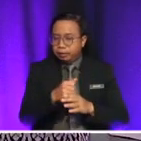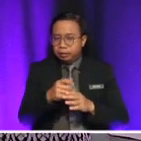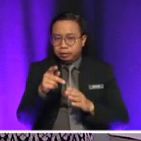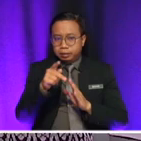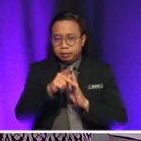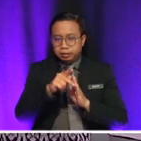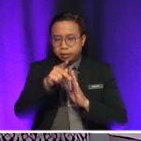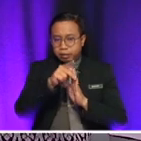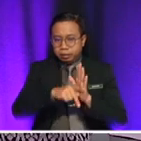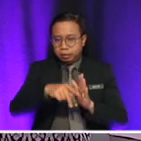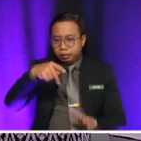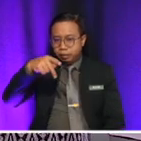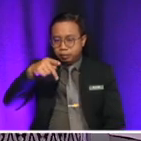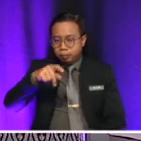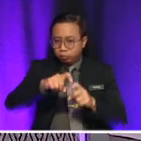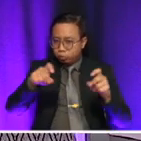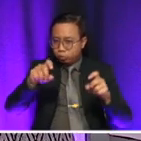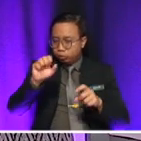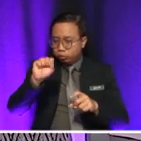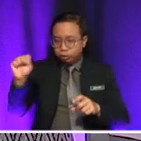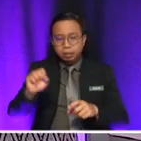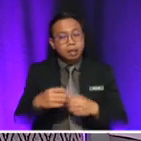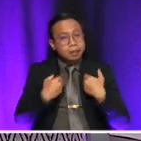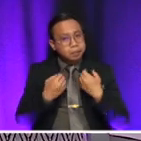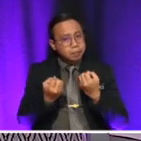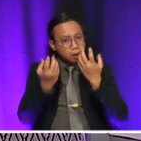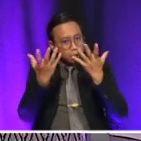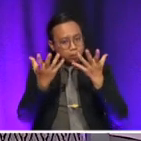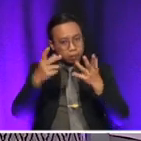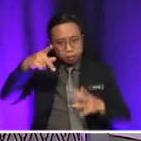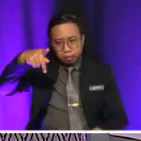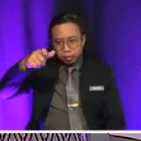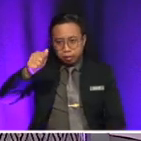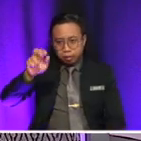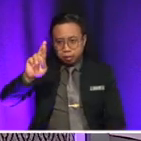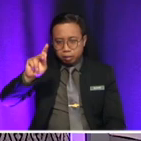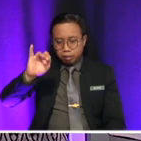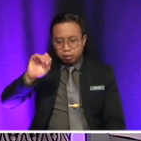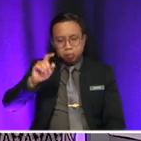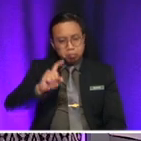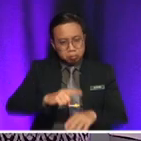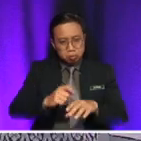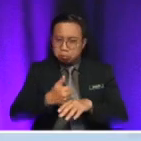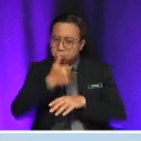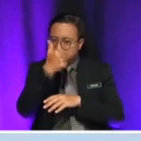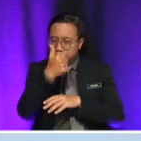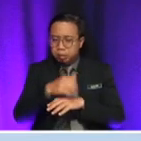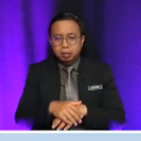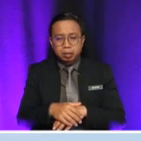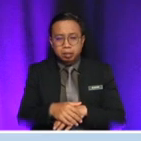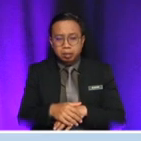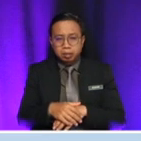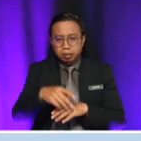tersebut Oke kita ada banyak nabati dan Pati yang paling banyak menang pada ketika ini adalah Pati